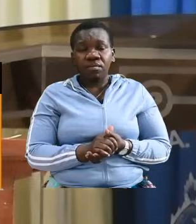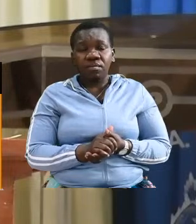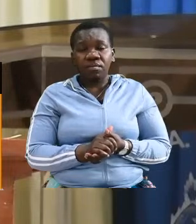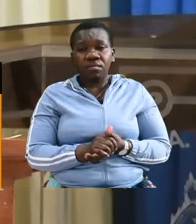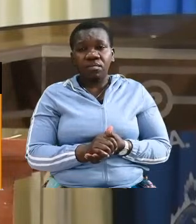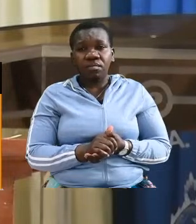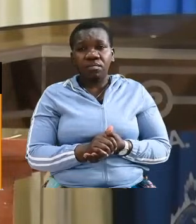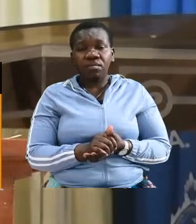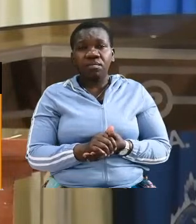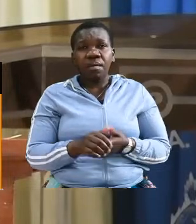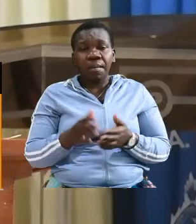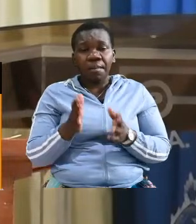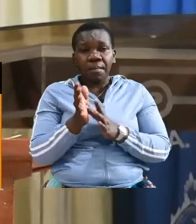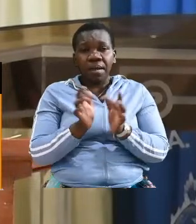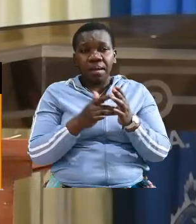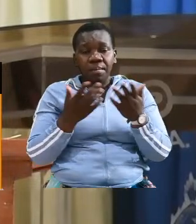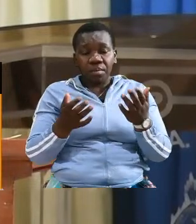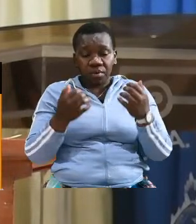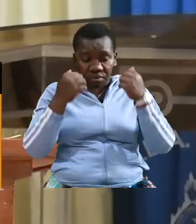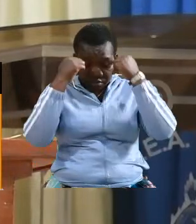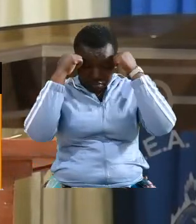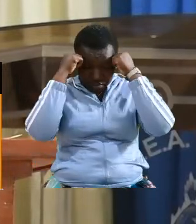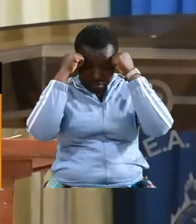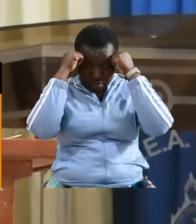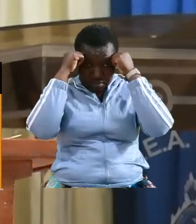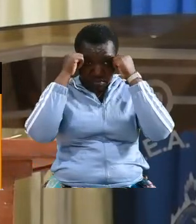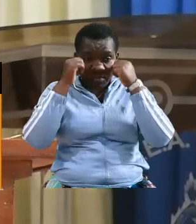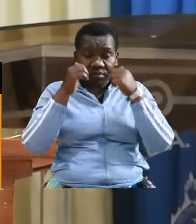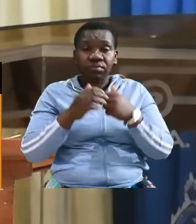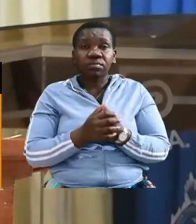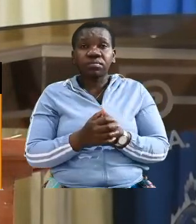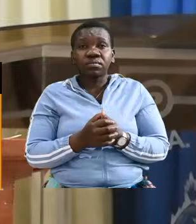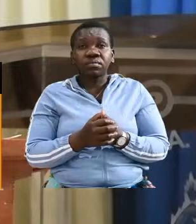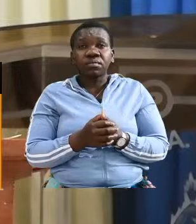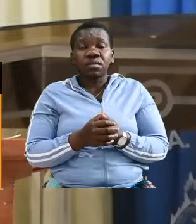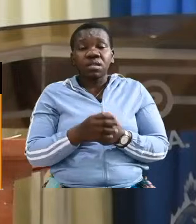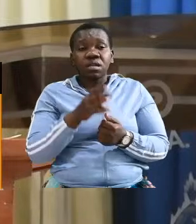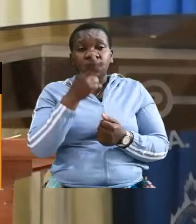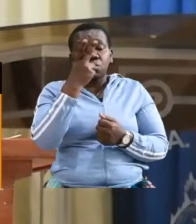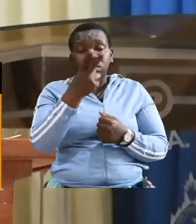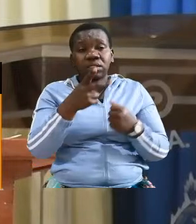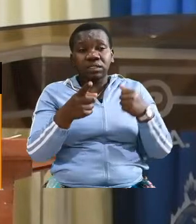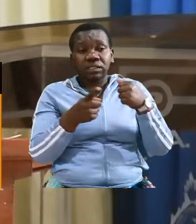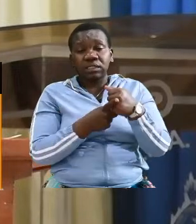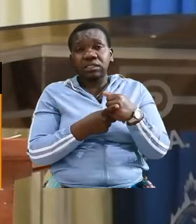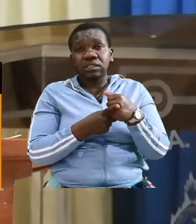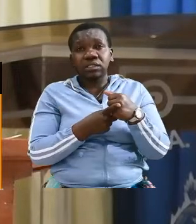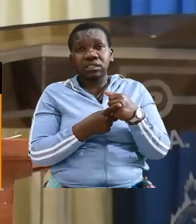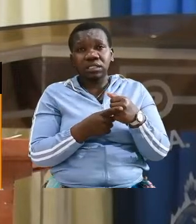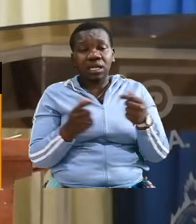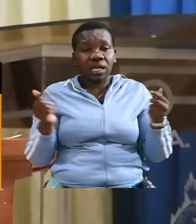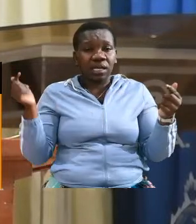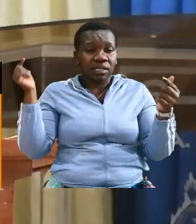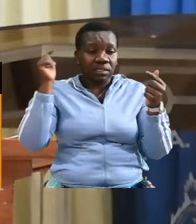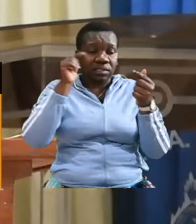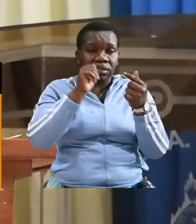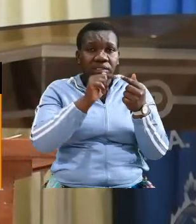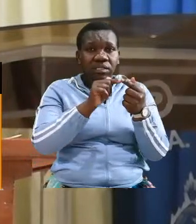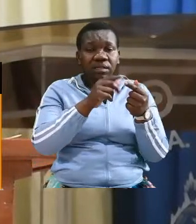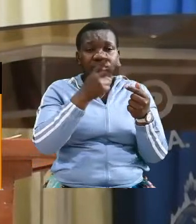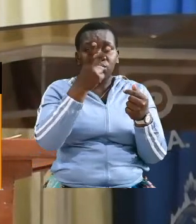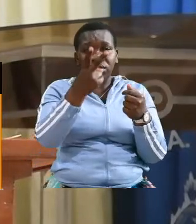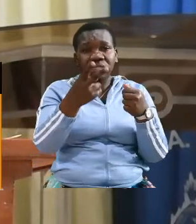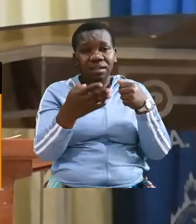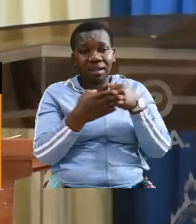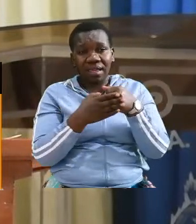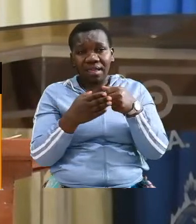Vocational Bible Study VBS itakuweko kuanzia tarehe 26 mpaka tarehe 29